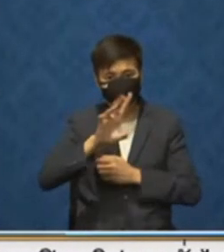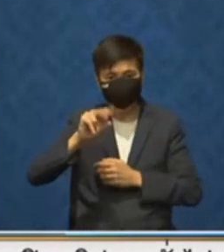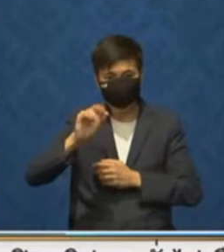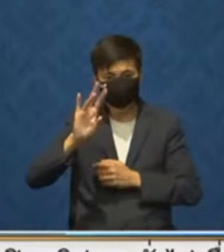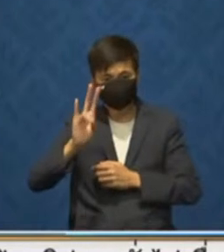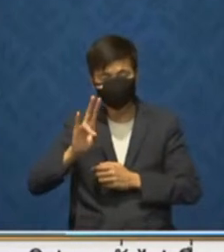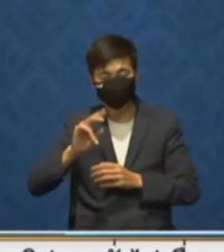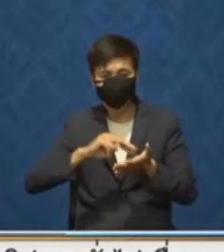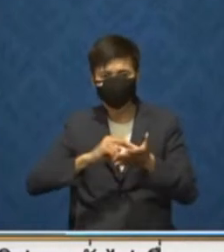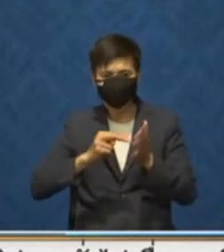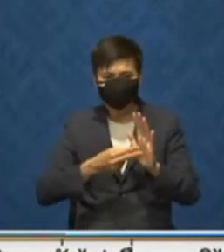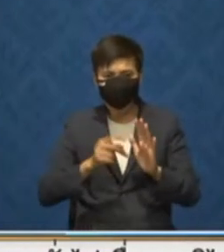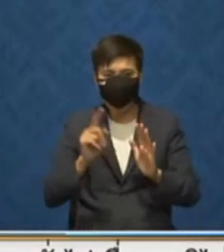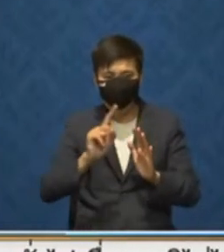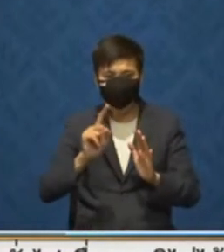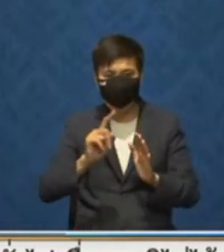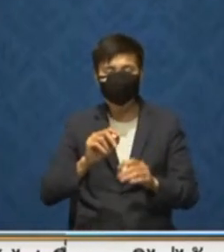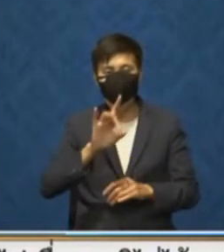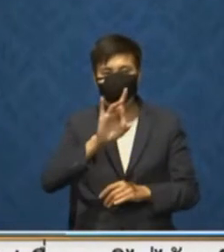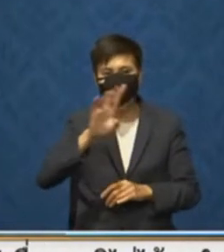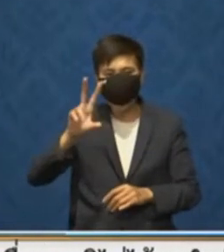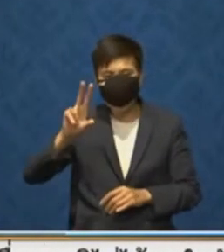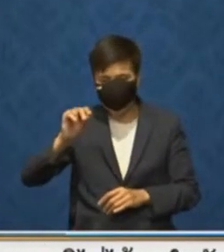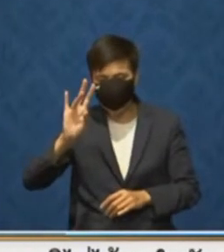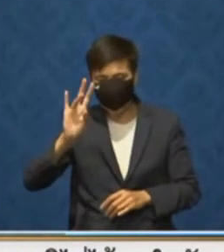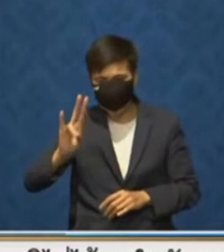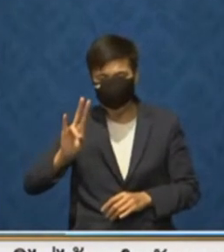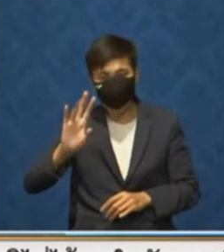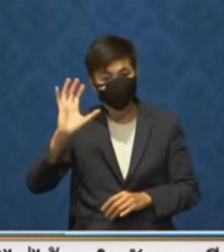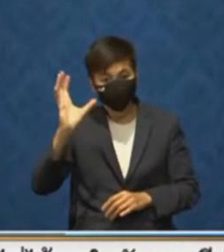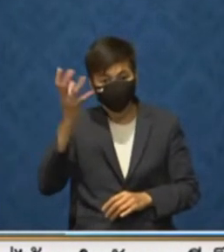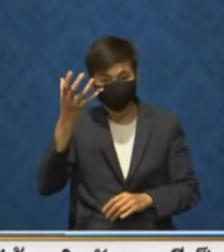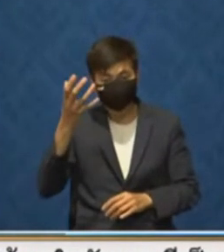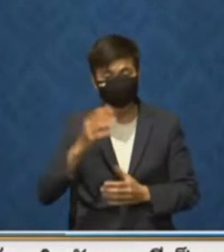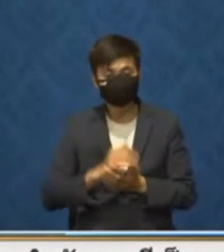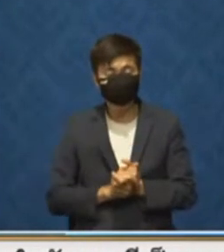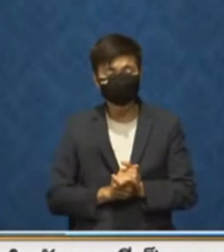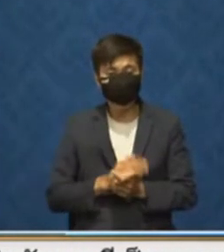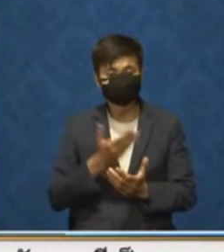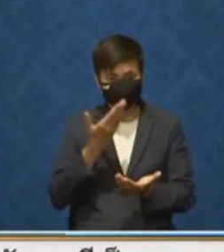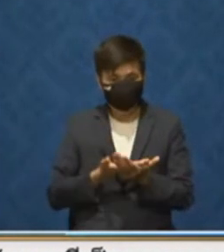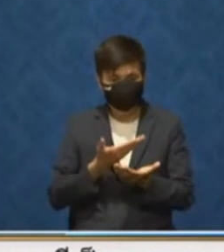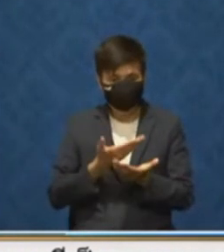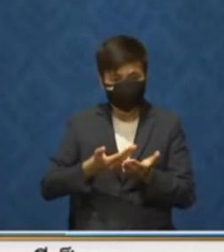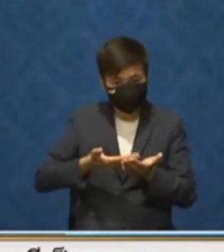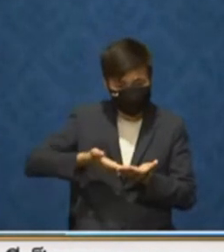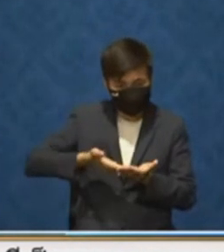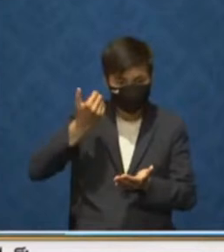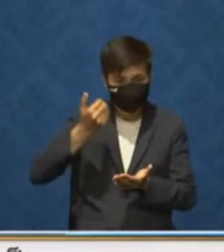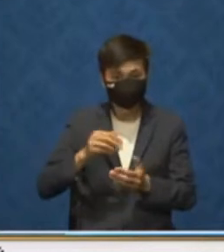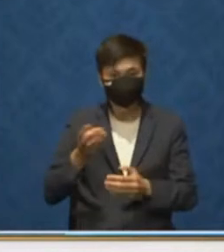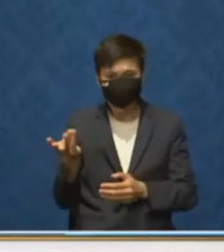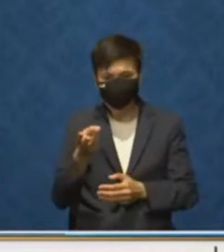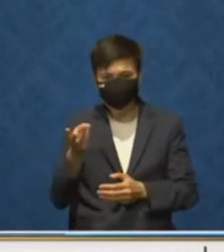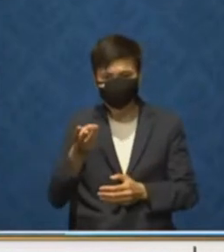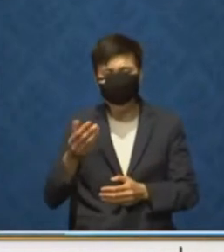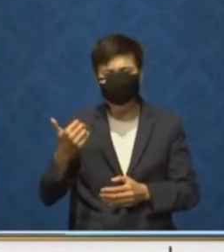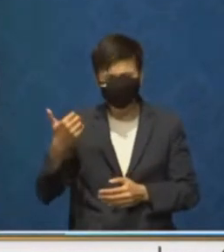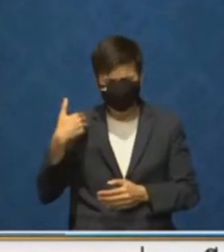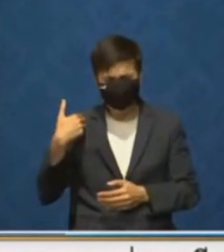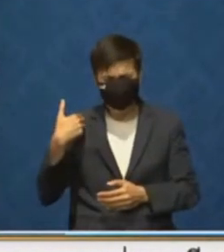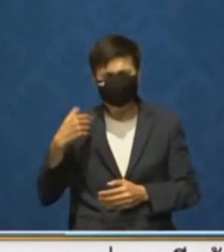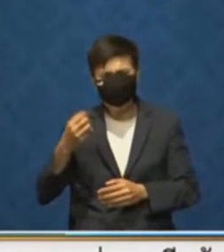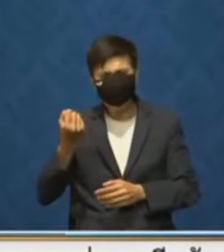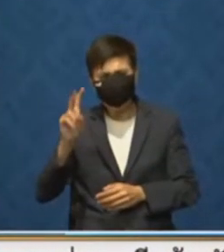แปลว่าร้อย 37ประเทศในโลกที่เฟ้อน้อยกว่าประเทศไทยมีแค่ 12ประเทศ